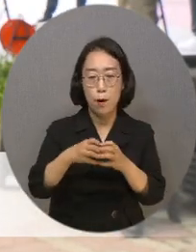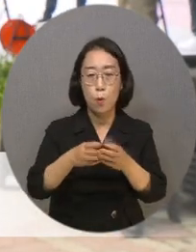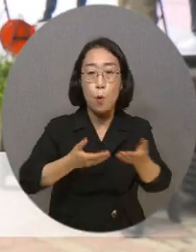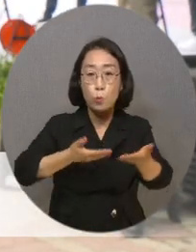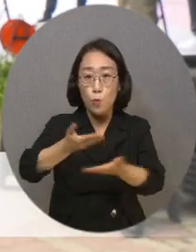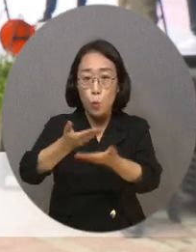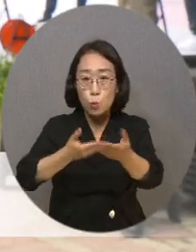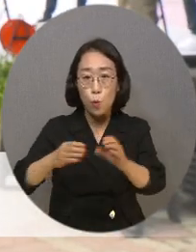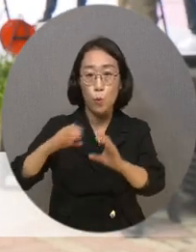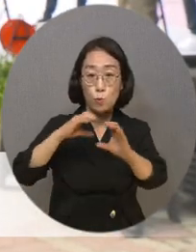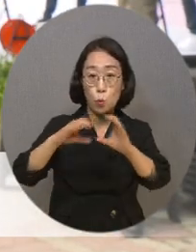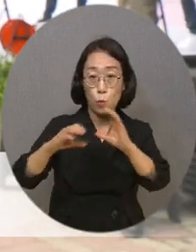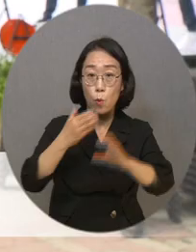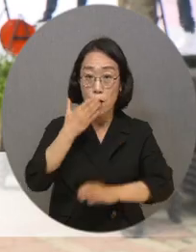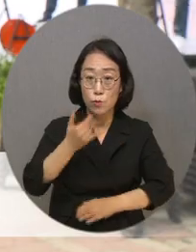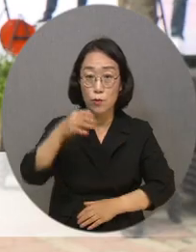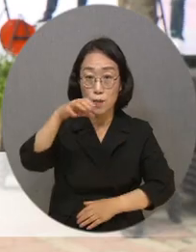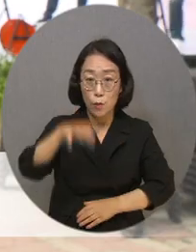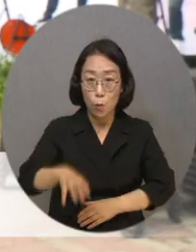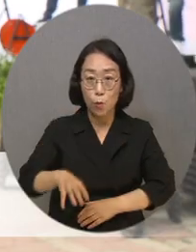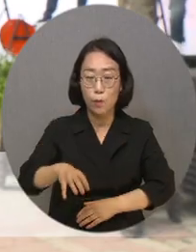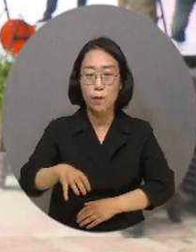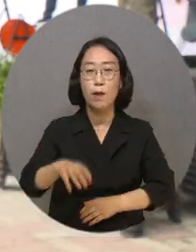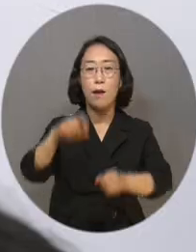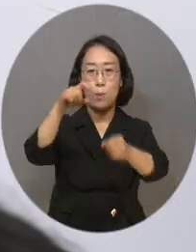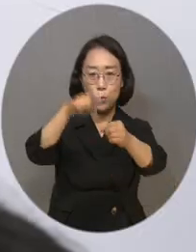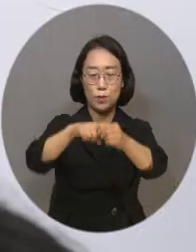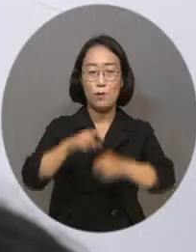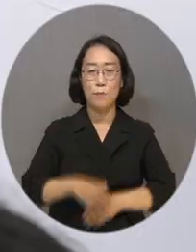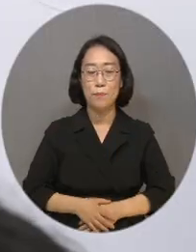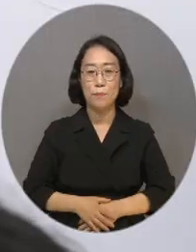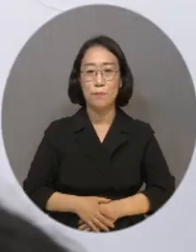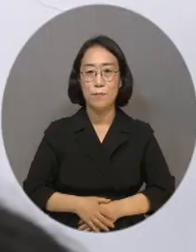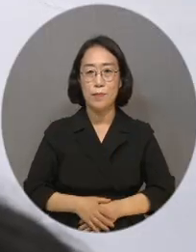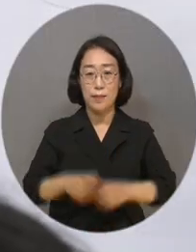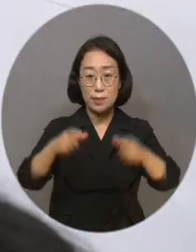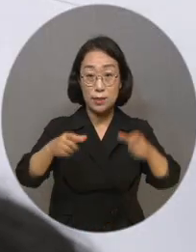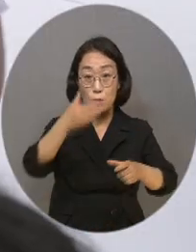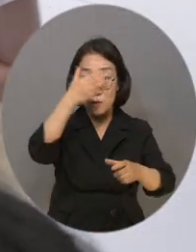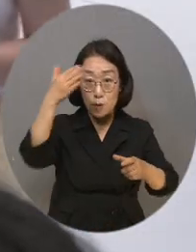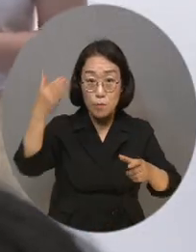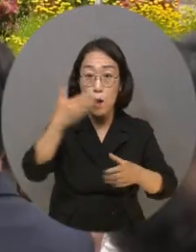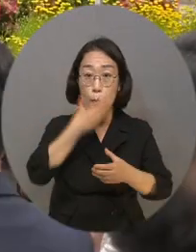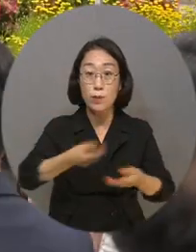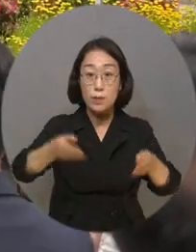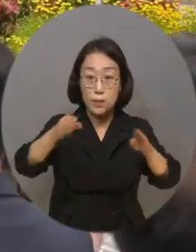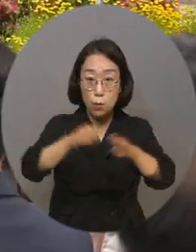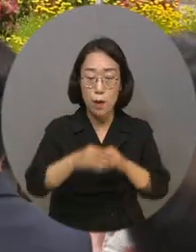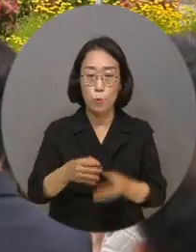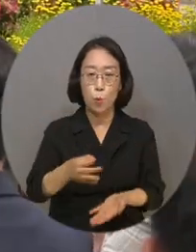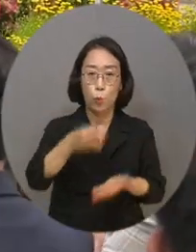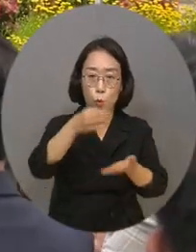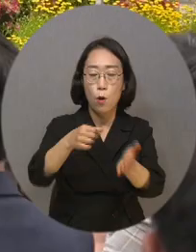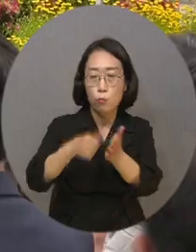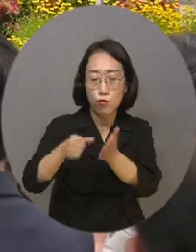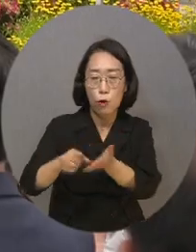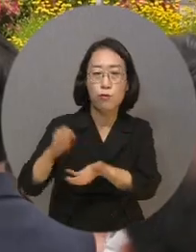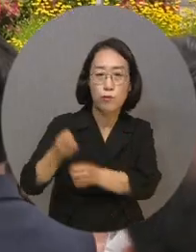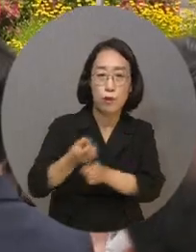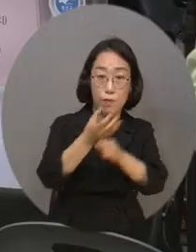있는 그런 장을 만들고자 행사를 기획하게 되었습니다. 지역 청소년 복지시설을 위한 장학금과 후원 물품